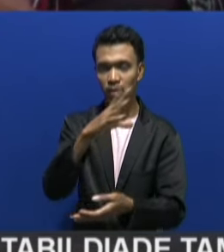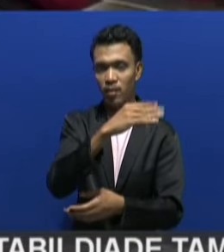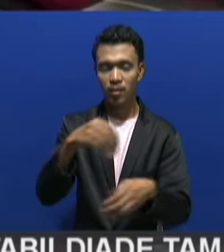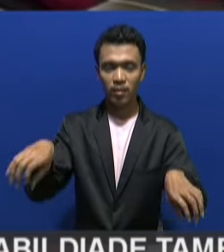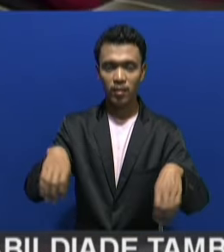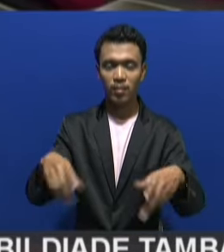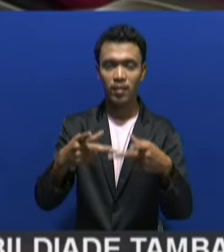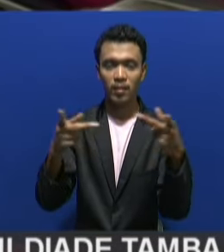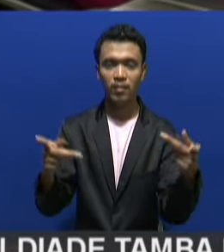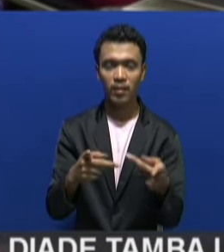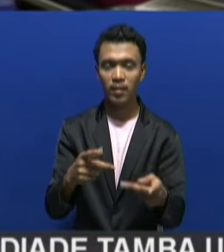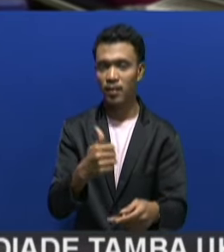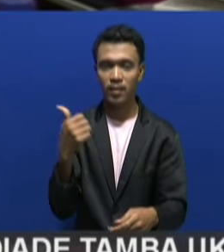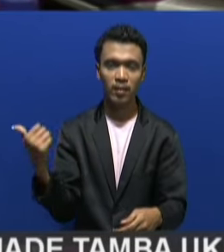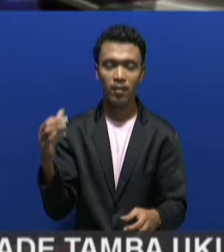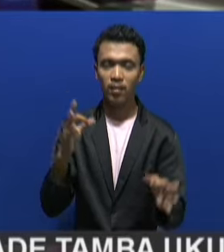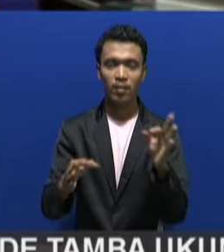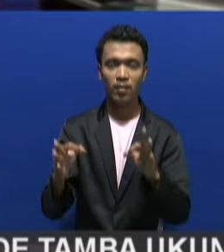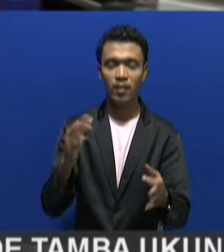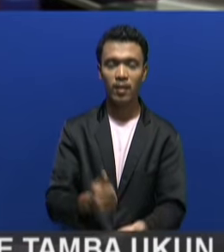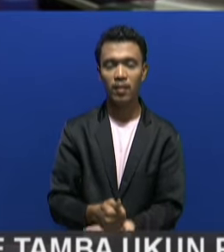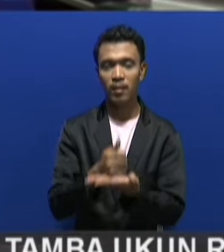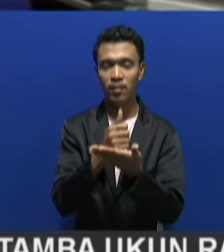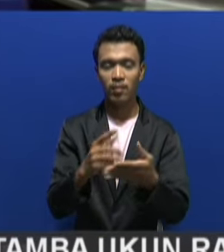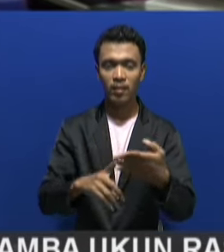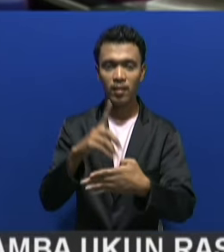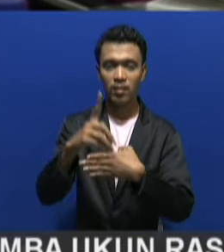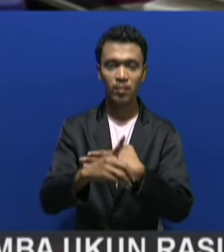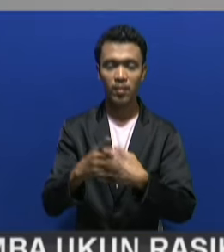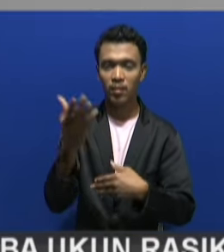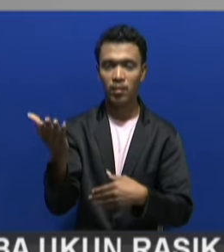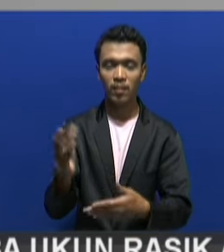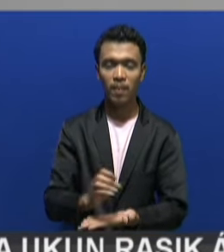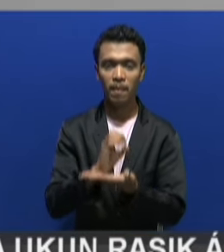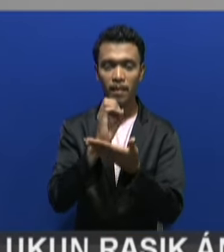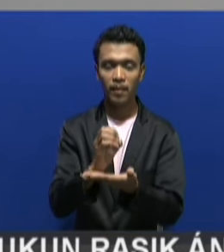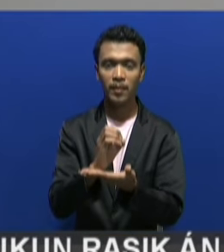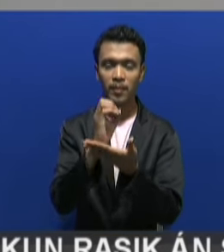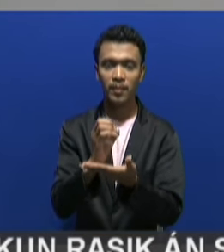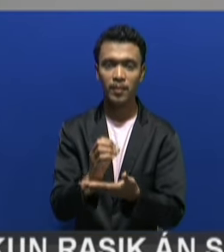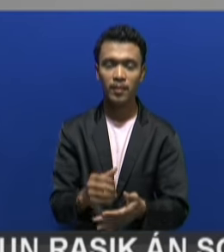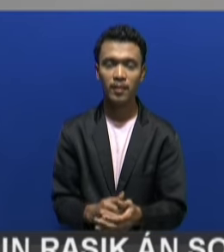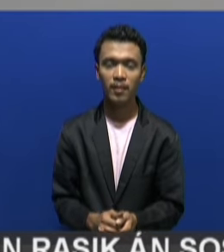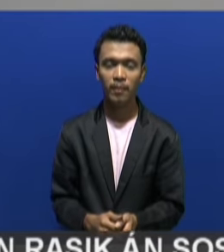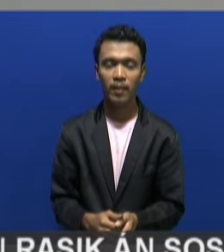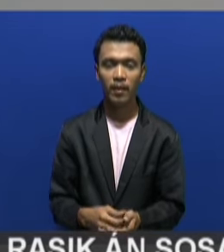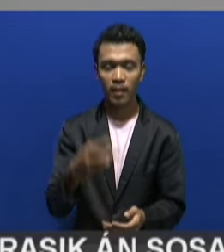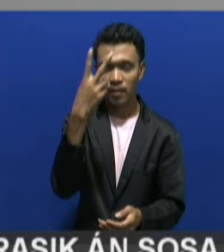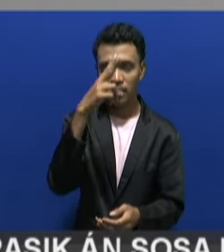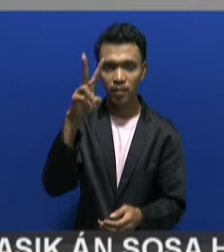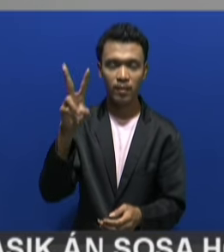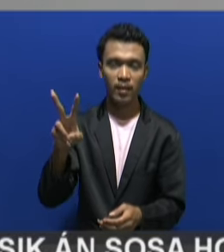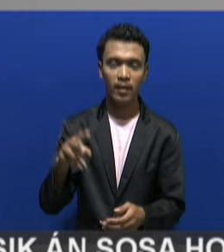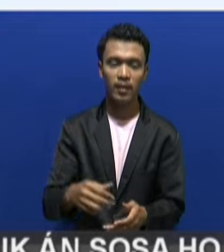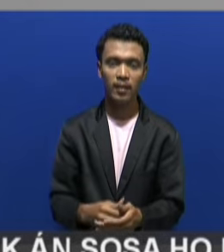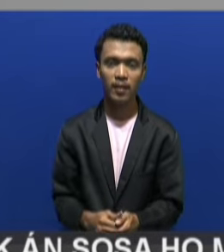setor seluk, no ne bele ajuda desenvolvimento e ha rewa. Berkunjung untuk melihat peluang